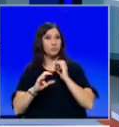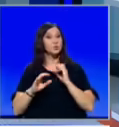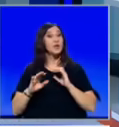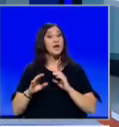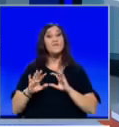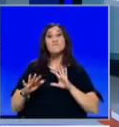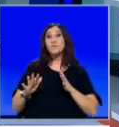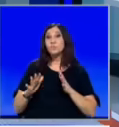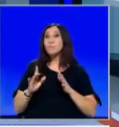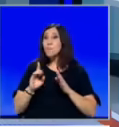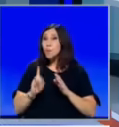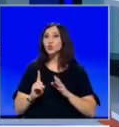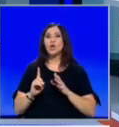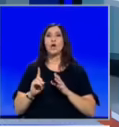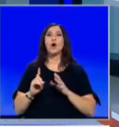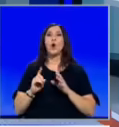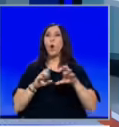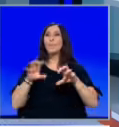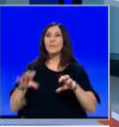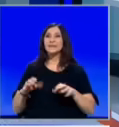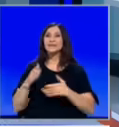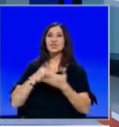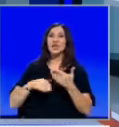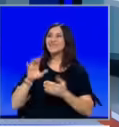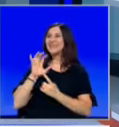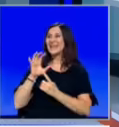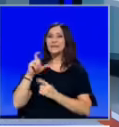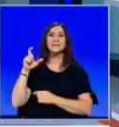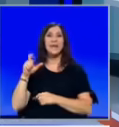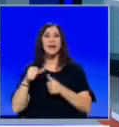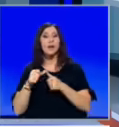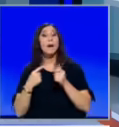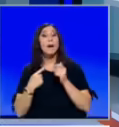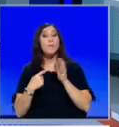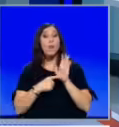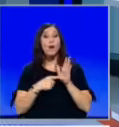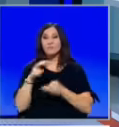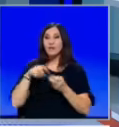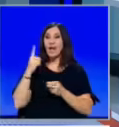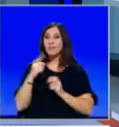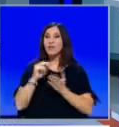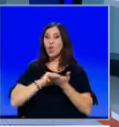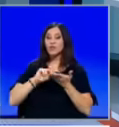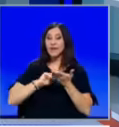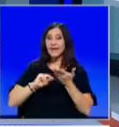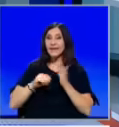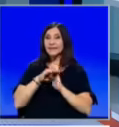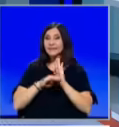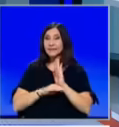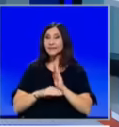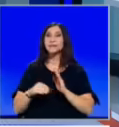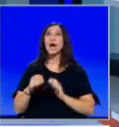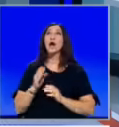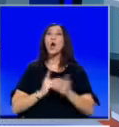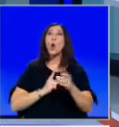вероятност обектите да са части от сателит на Старлинг. Това показва справка в един от регистрите за космически тела, които